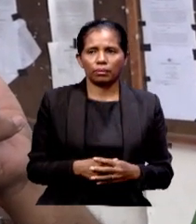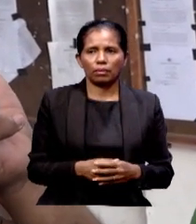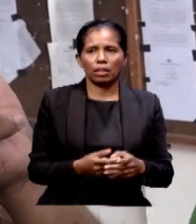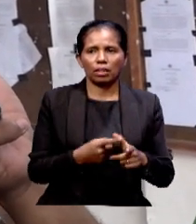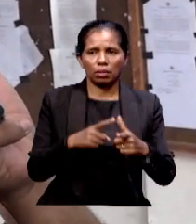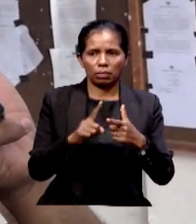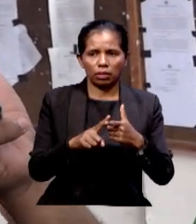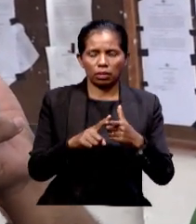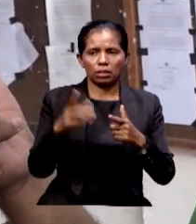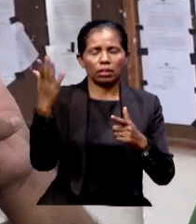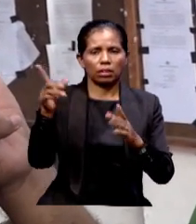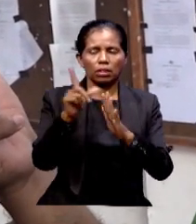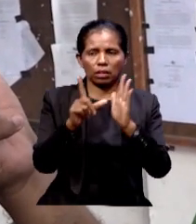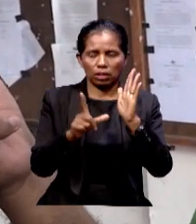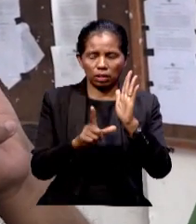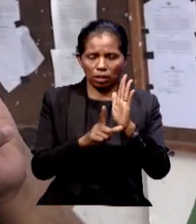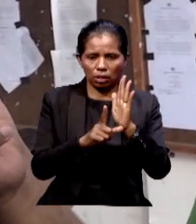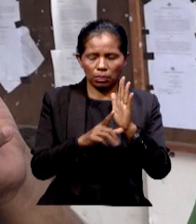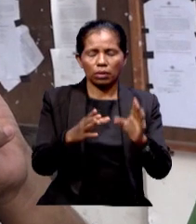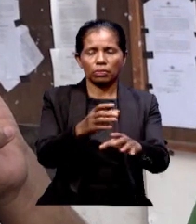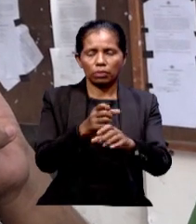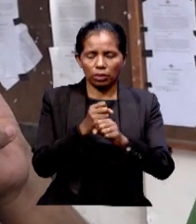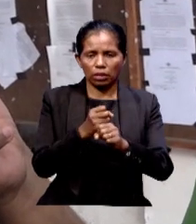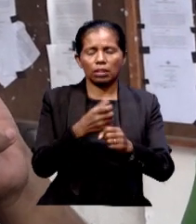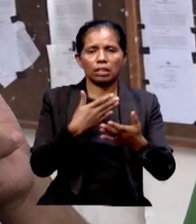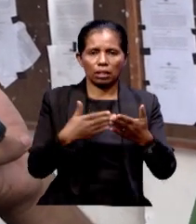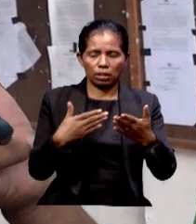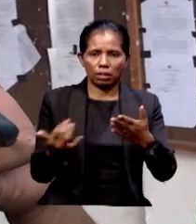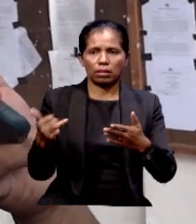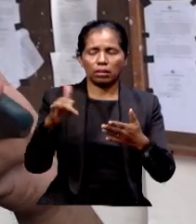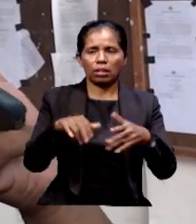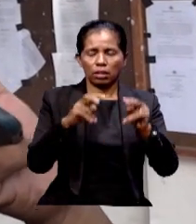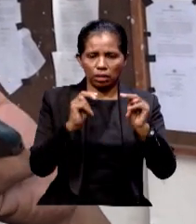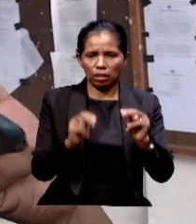Depois ya lei hati te kata buskas apresoins. Neteng ki